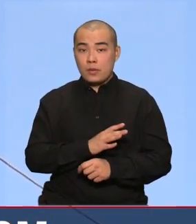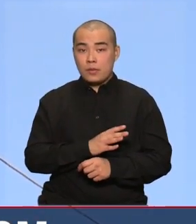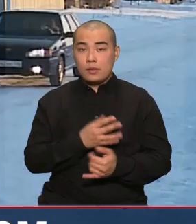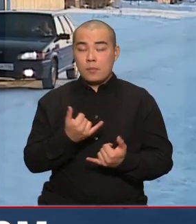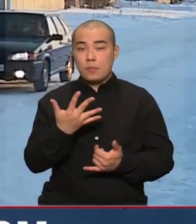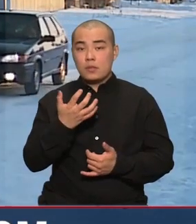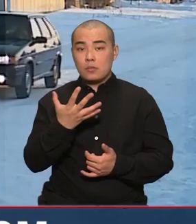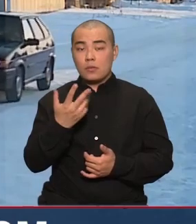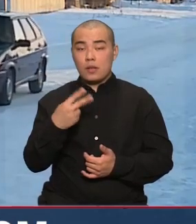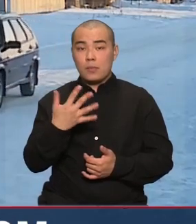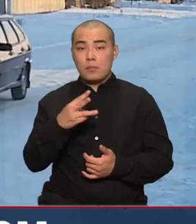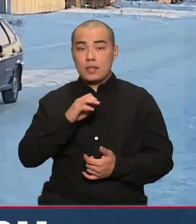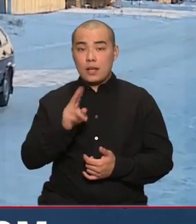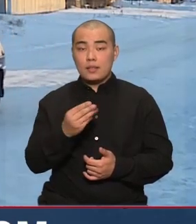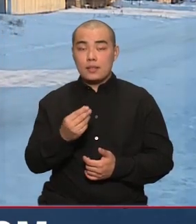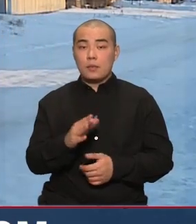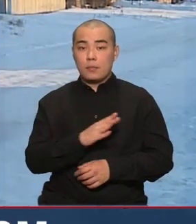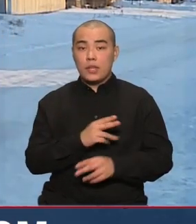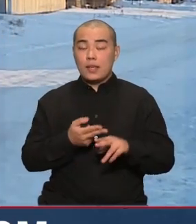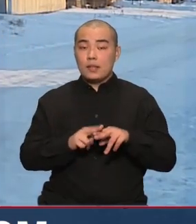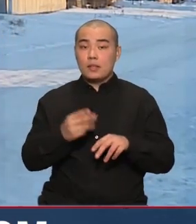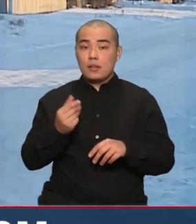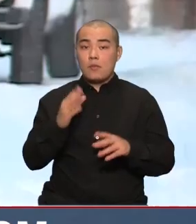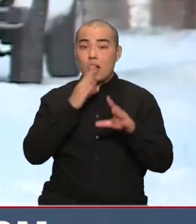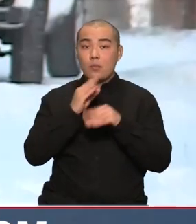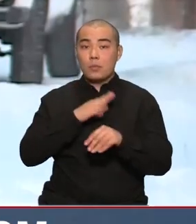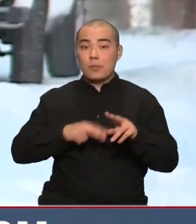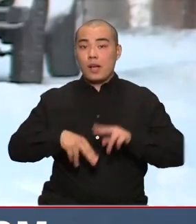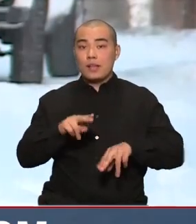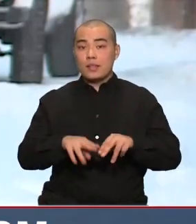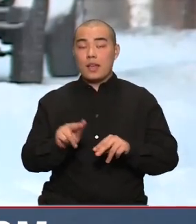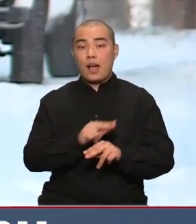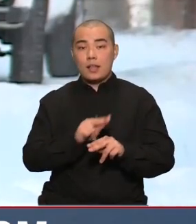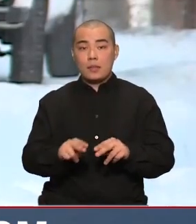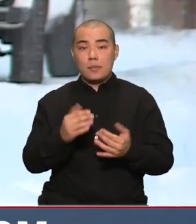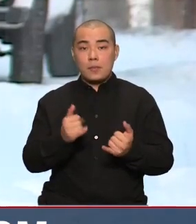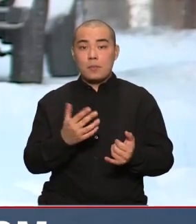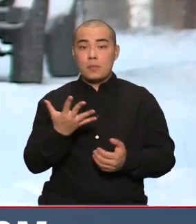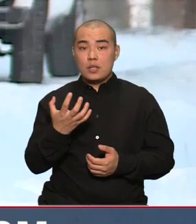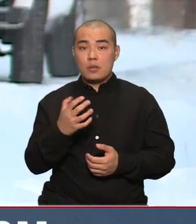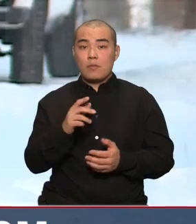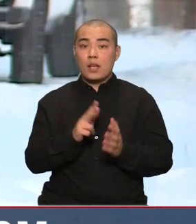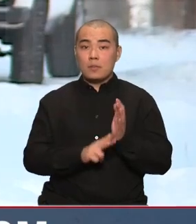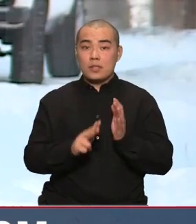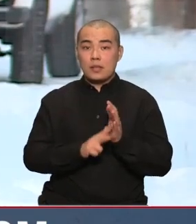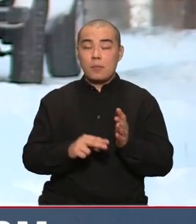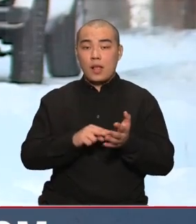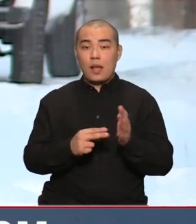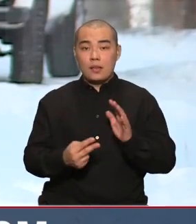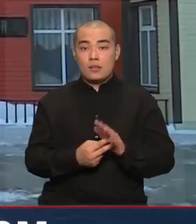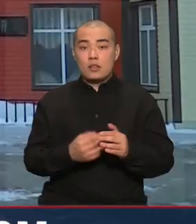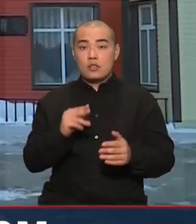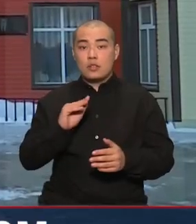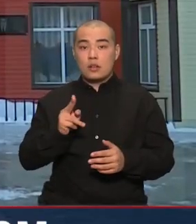почти 525 миллиардов тенге. Эти средства позволили построить и отремонтировать порядка 580 объектов в сфере